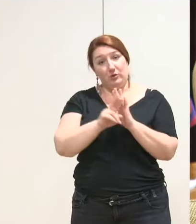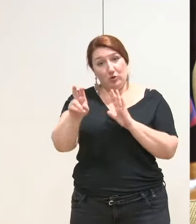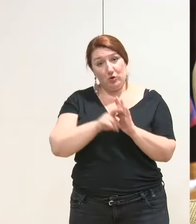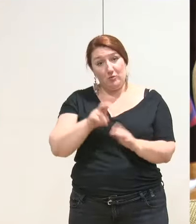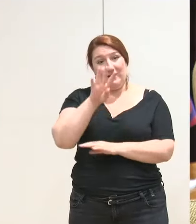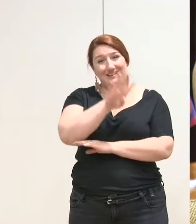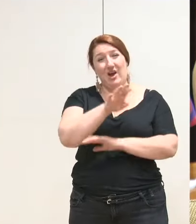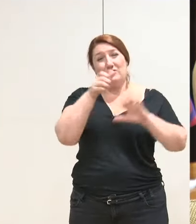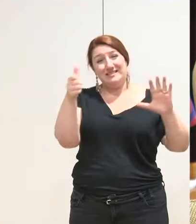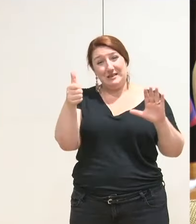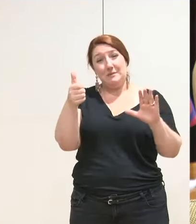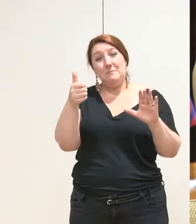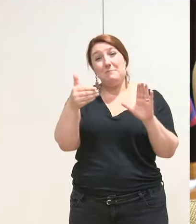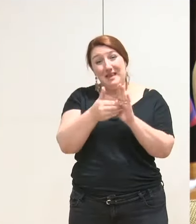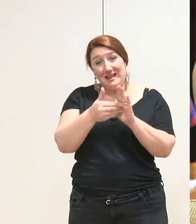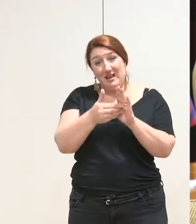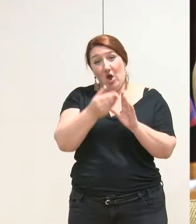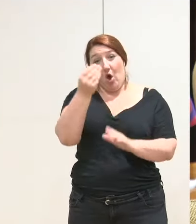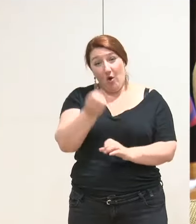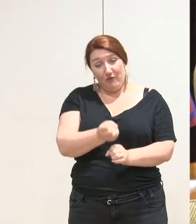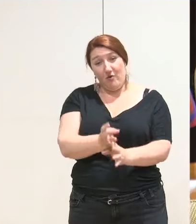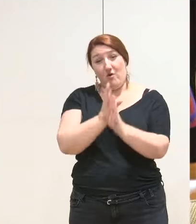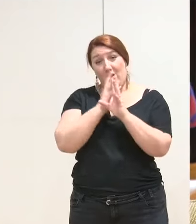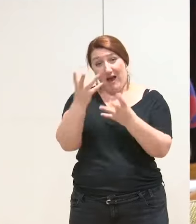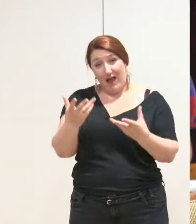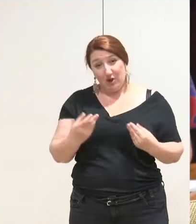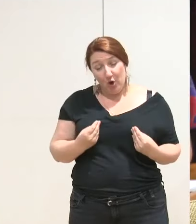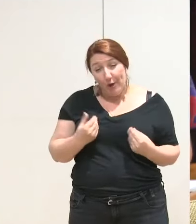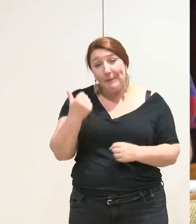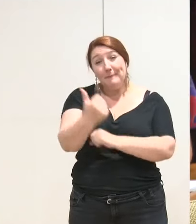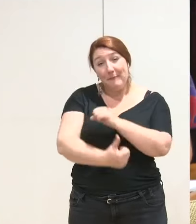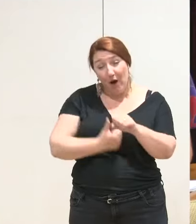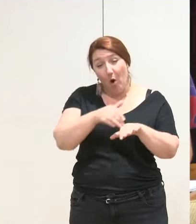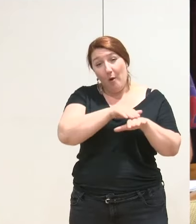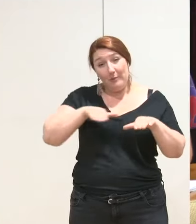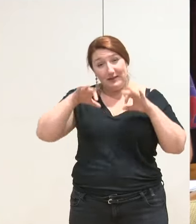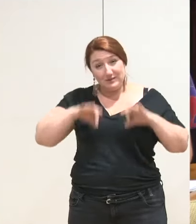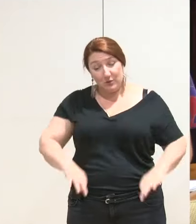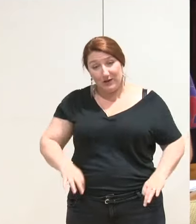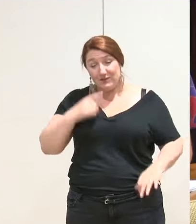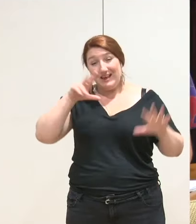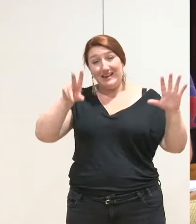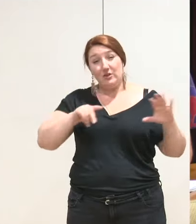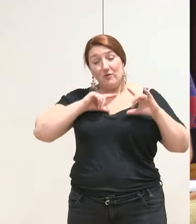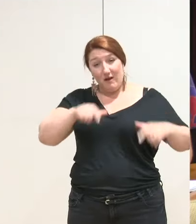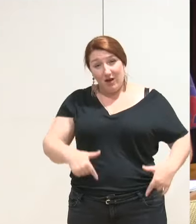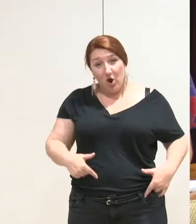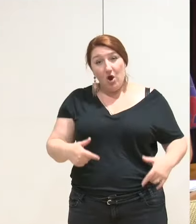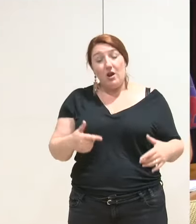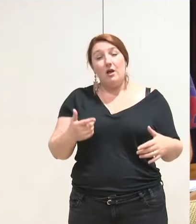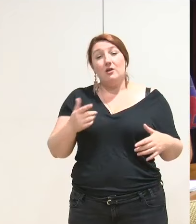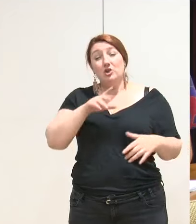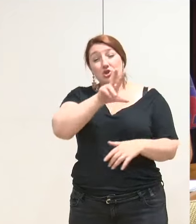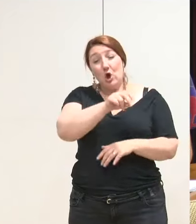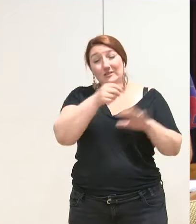périscolair par an ça correspond à 80 école 16 accueils par semaine 36 semaines et oui